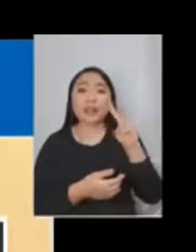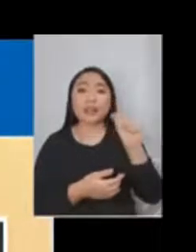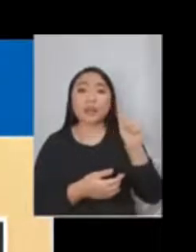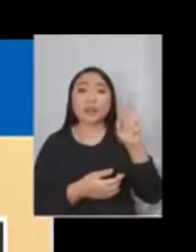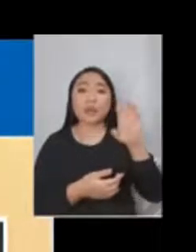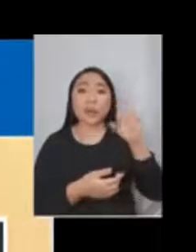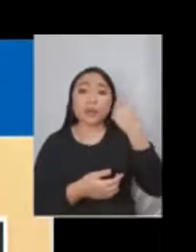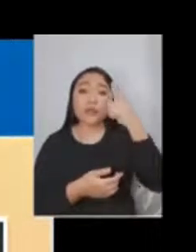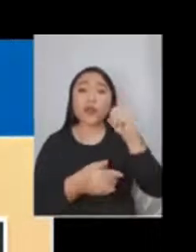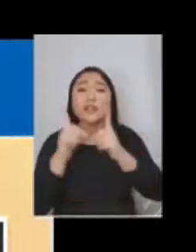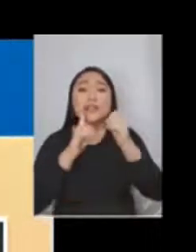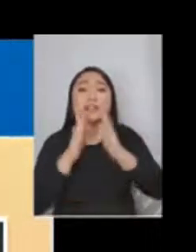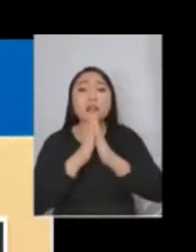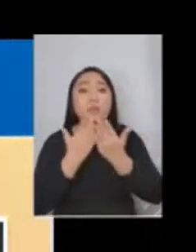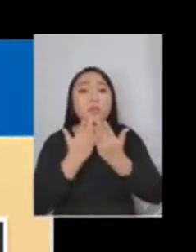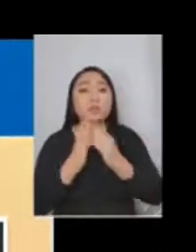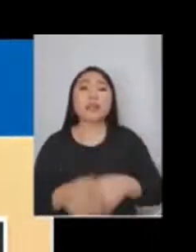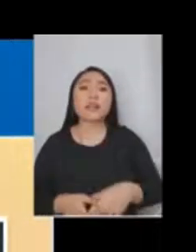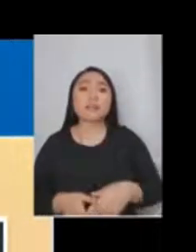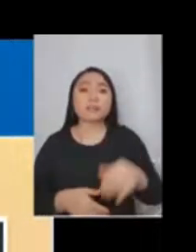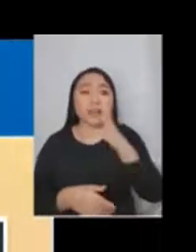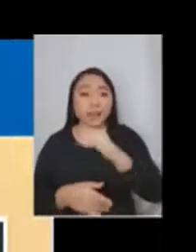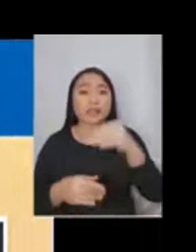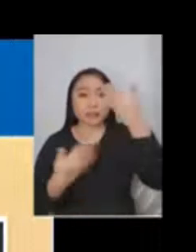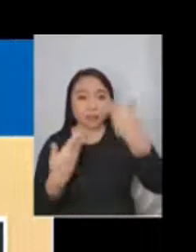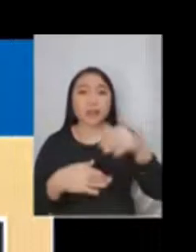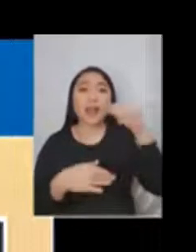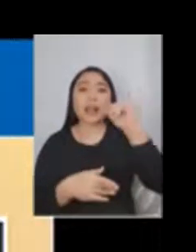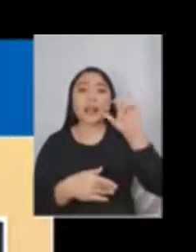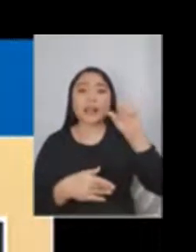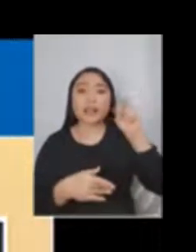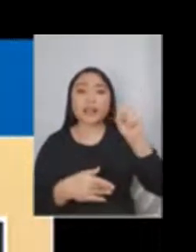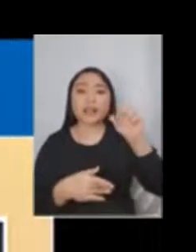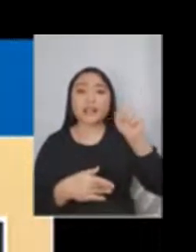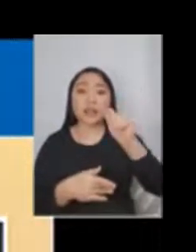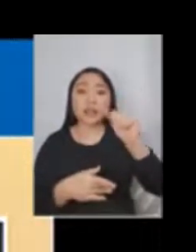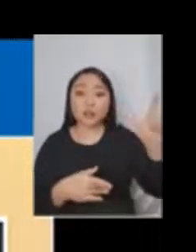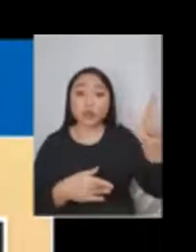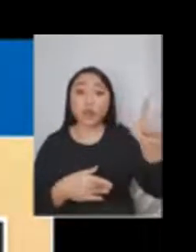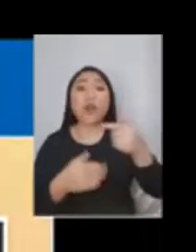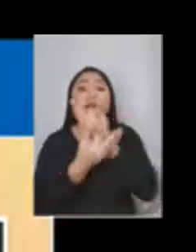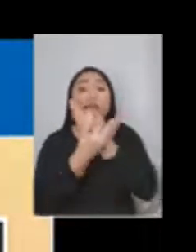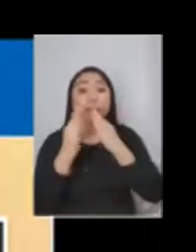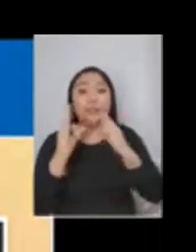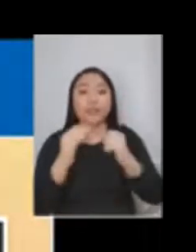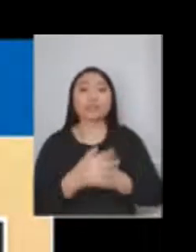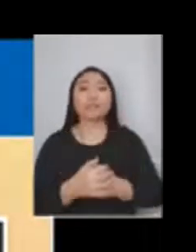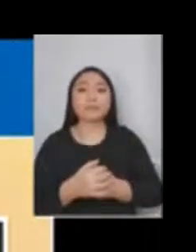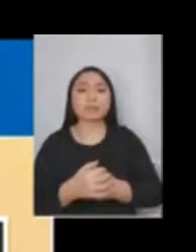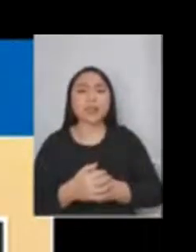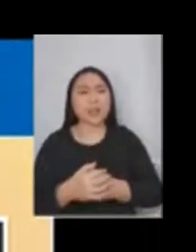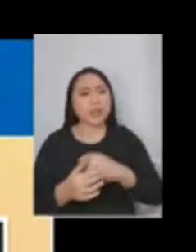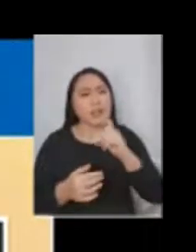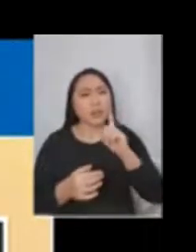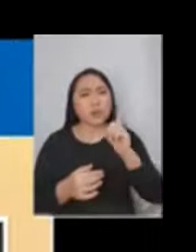merong more than 100,000 records na kinabibilangan ng full text